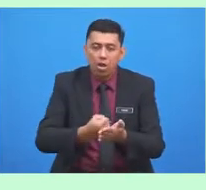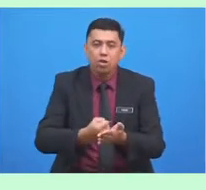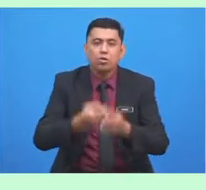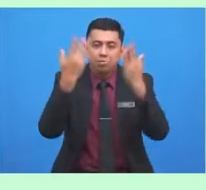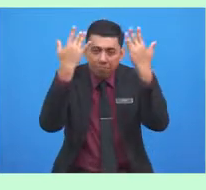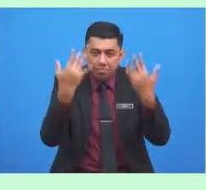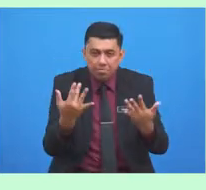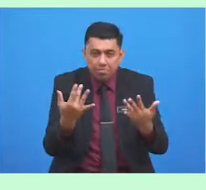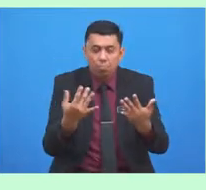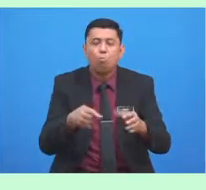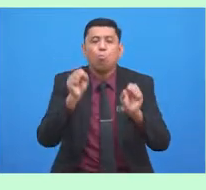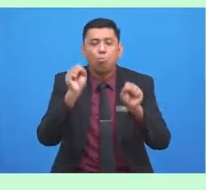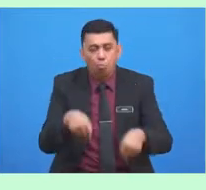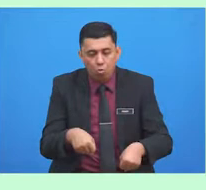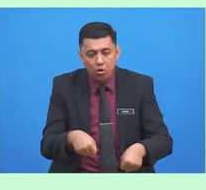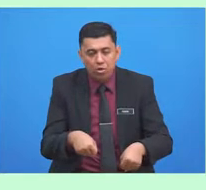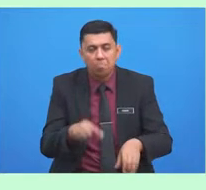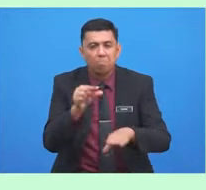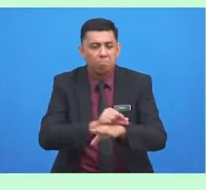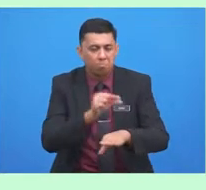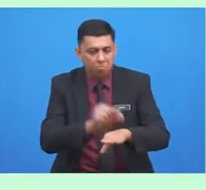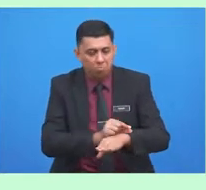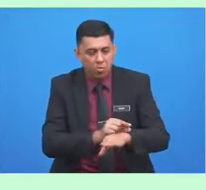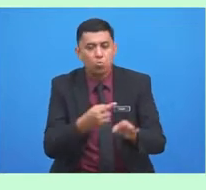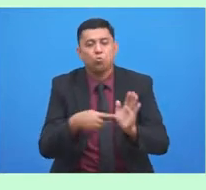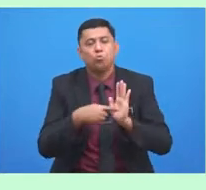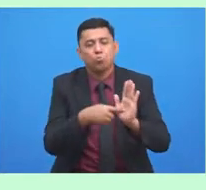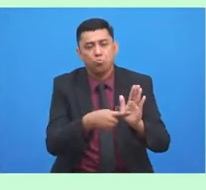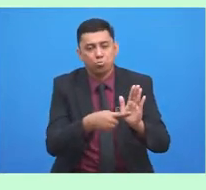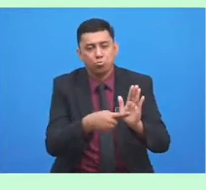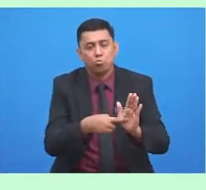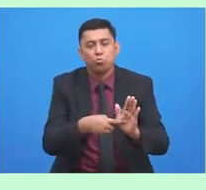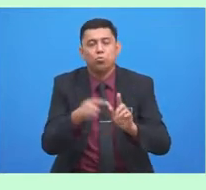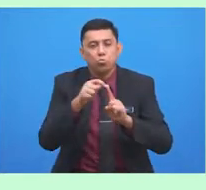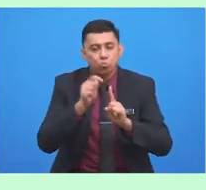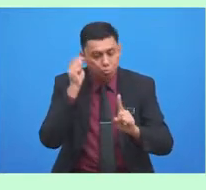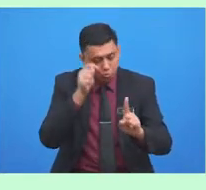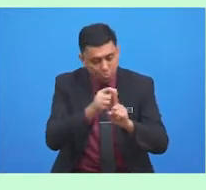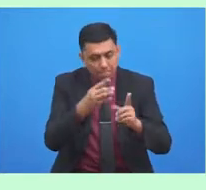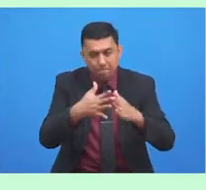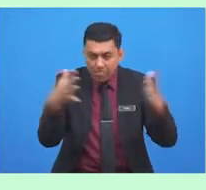dapat diguna oleh tumbuh-tumbuhan bagi tujuan pembesarannya.